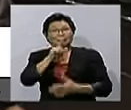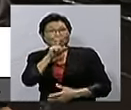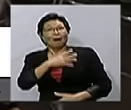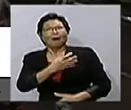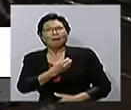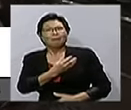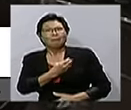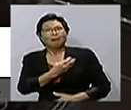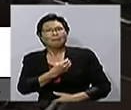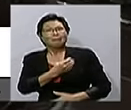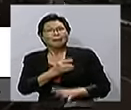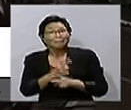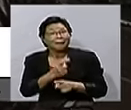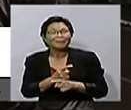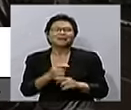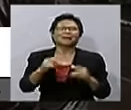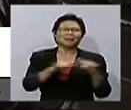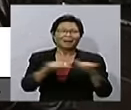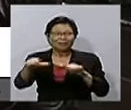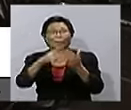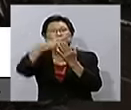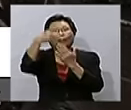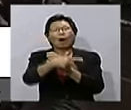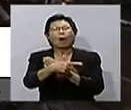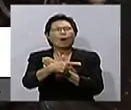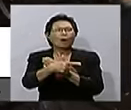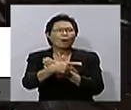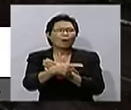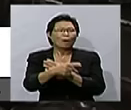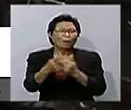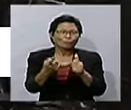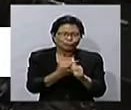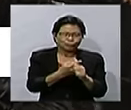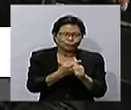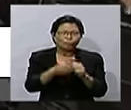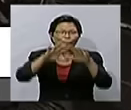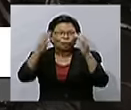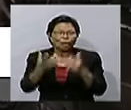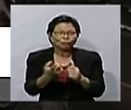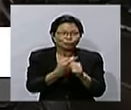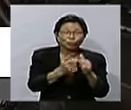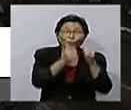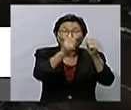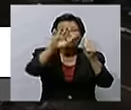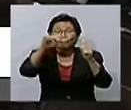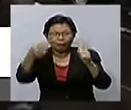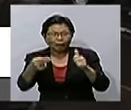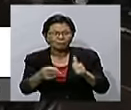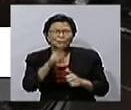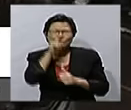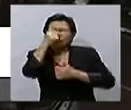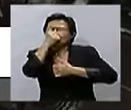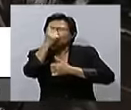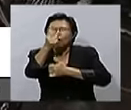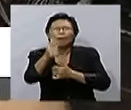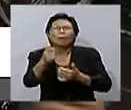Dan aktiviti program Bola Dulu Bah ini yang dianjurkan di UMS, Stadium UMS ini, antara pengisiannya begitu menarik sekali